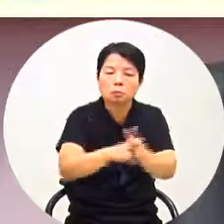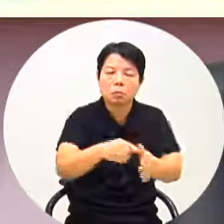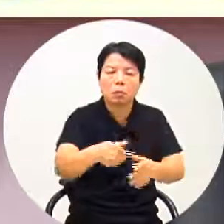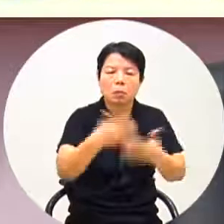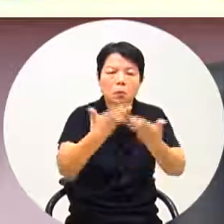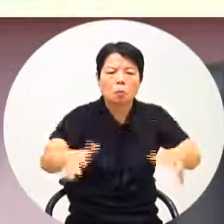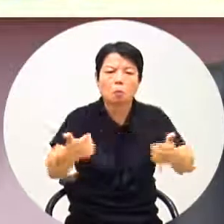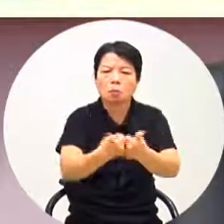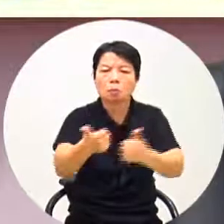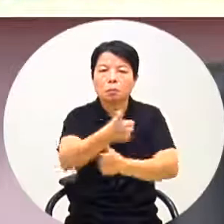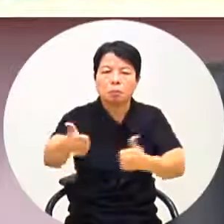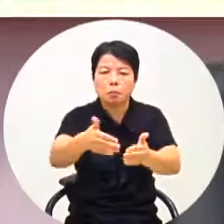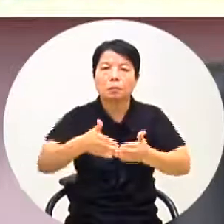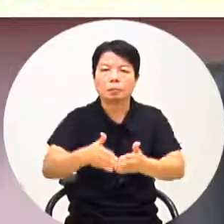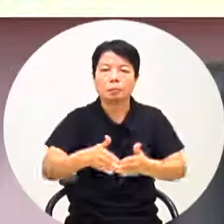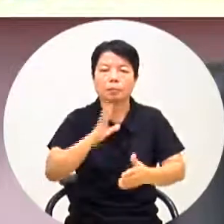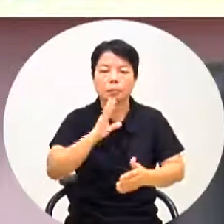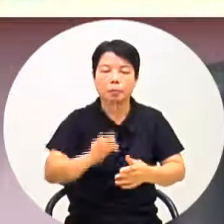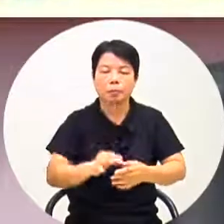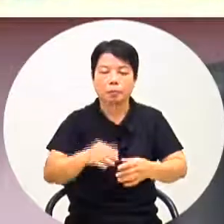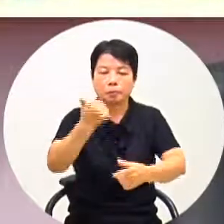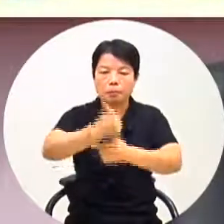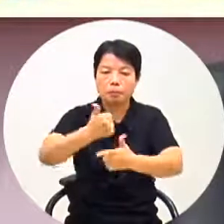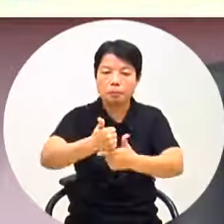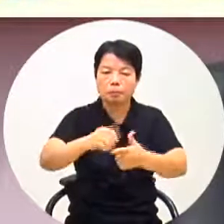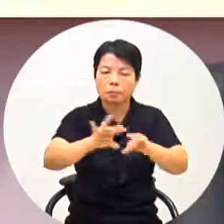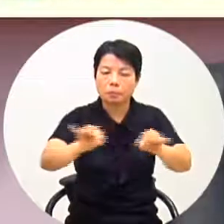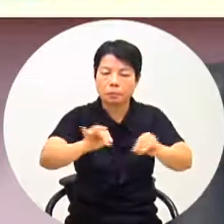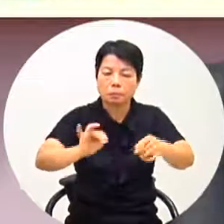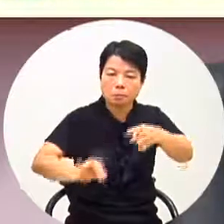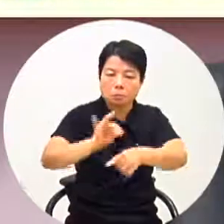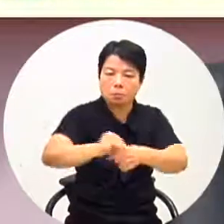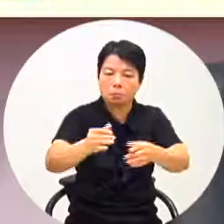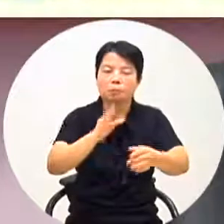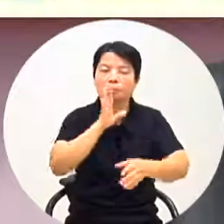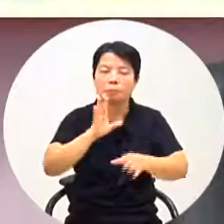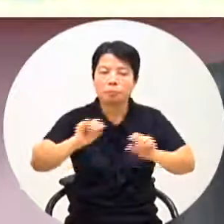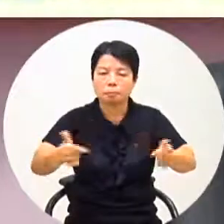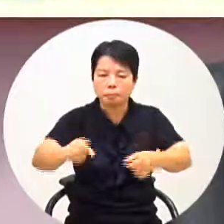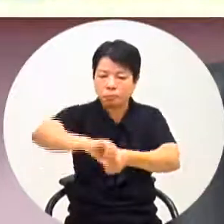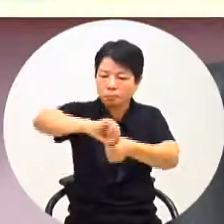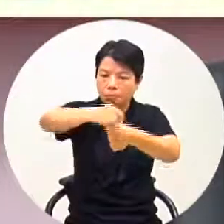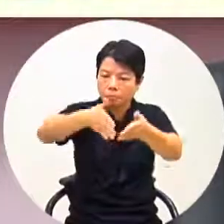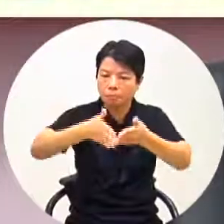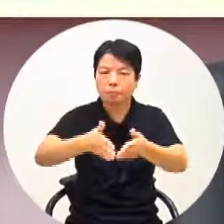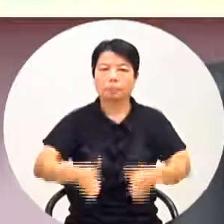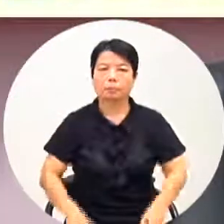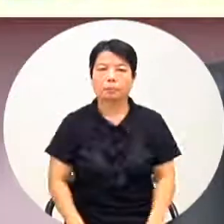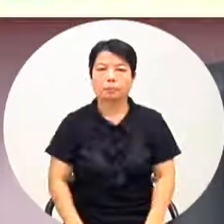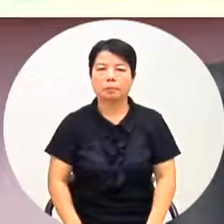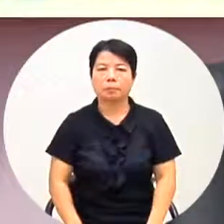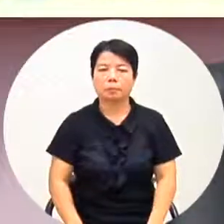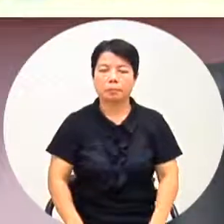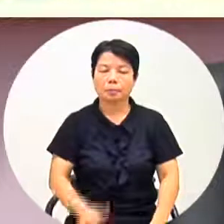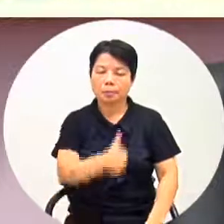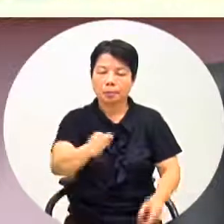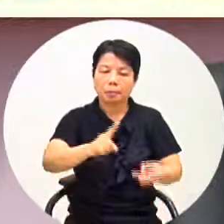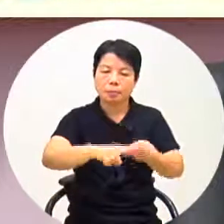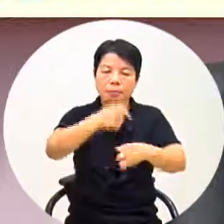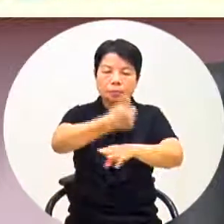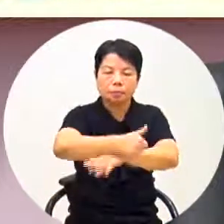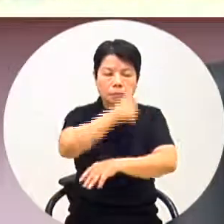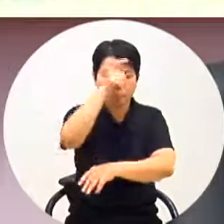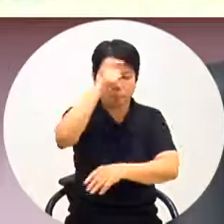讨论说这个建蔽率是不是应该要调整？来， 吕局长请答复。 好，谢谢主席，谢谢黄议员。 是， 我